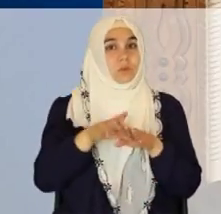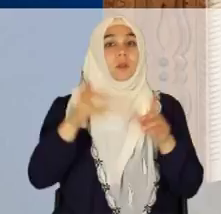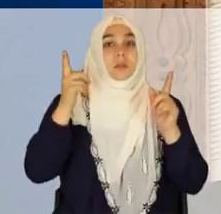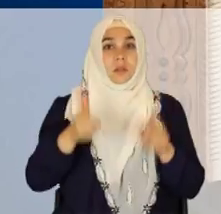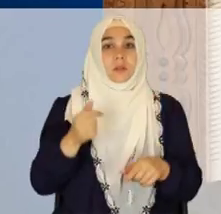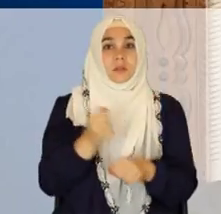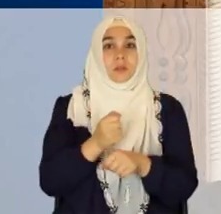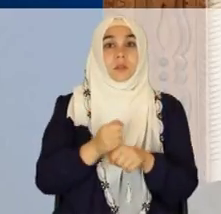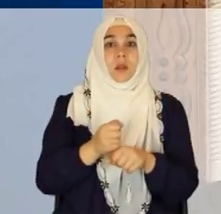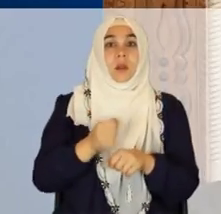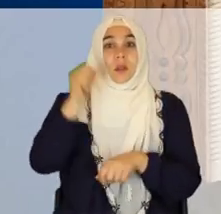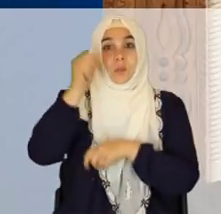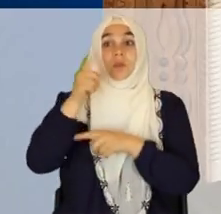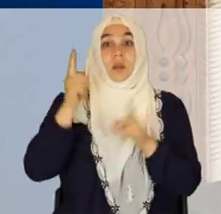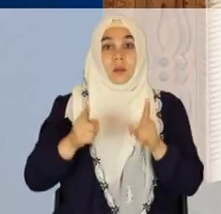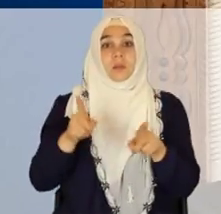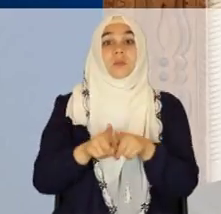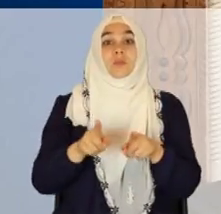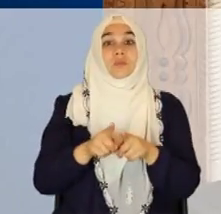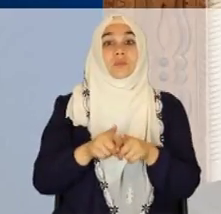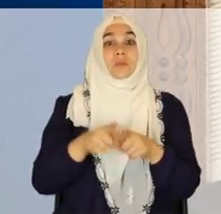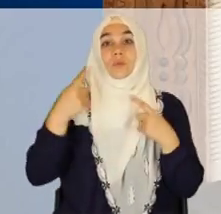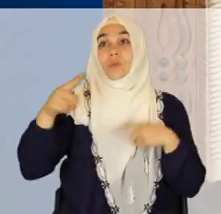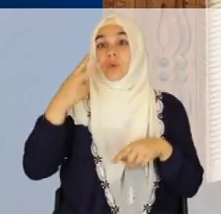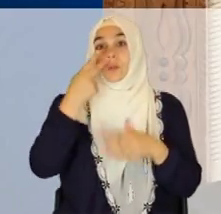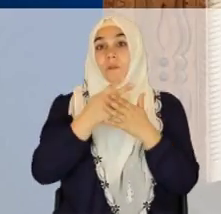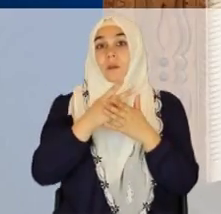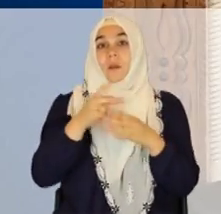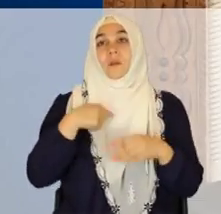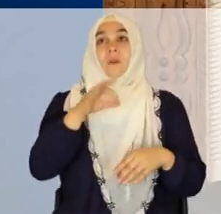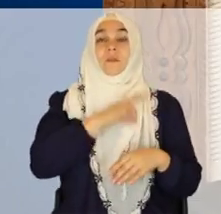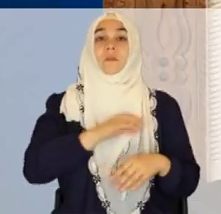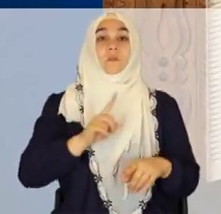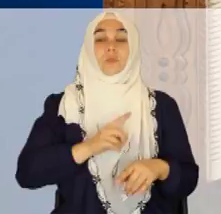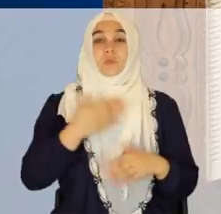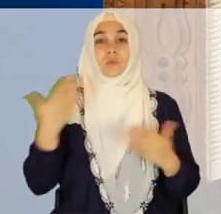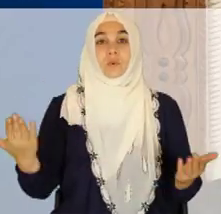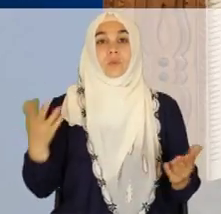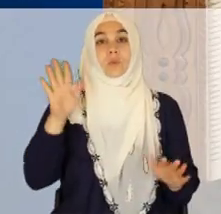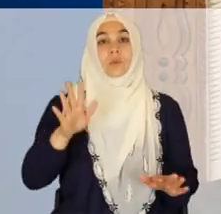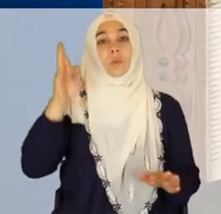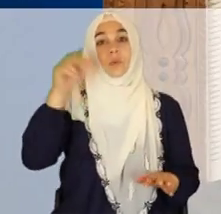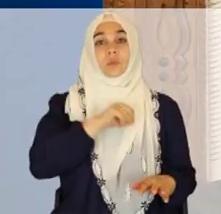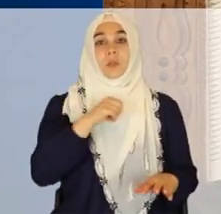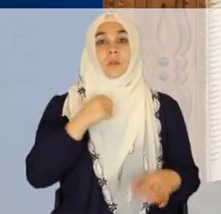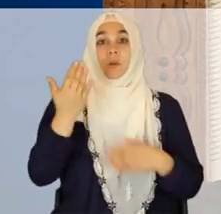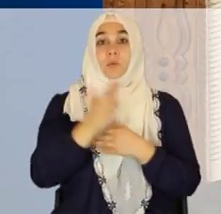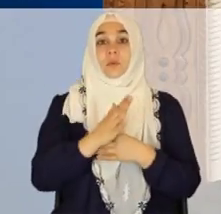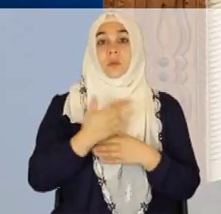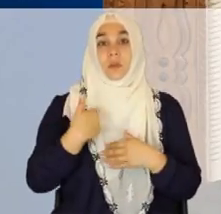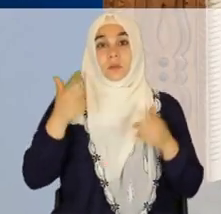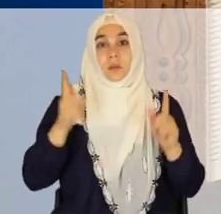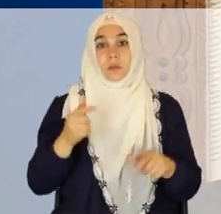Mana shu ibodat haqiqiy ibodat bo'ladi. Chunki bu yerda boshqa narsani ko'zlamayapti-da. Faqat Xudoning buyrug'i bo'lgani uchun